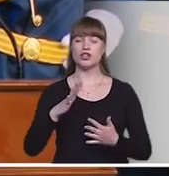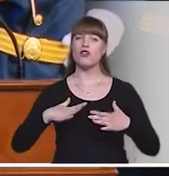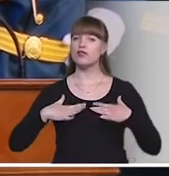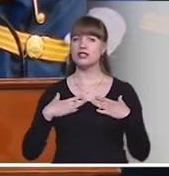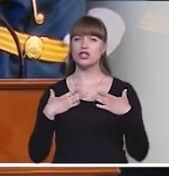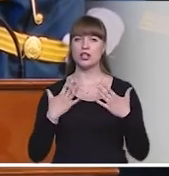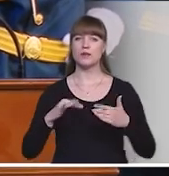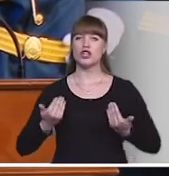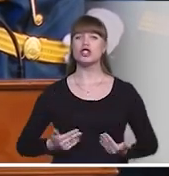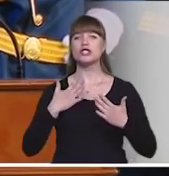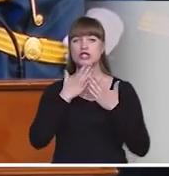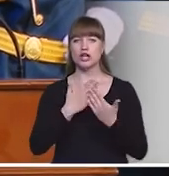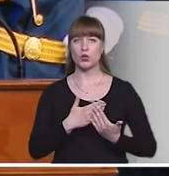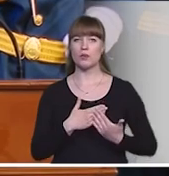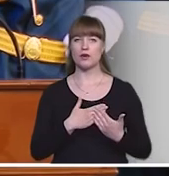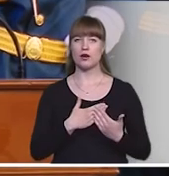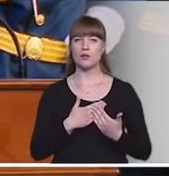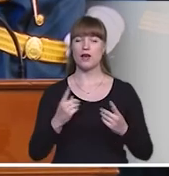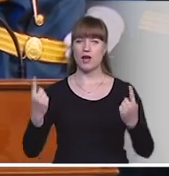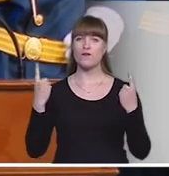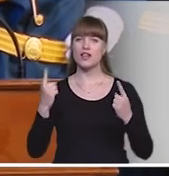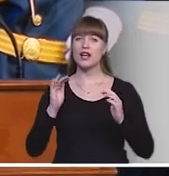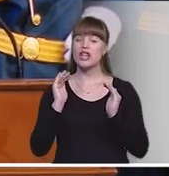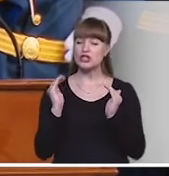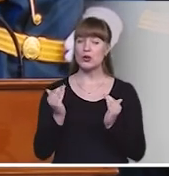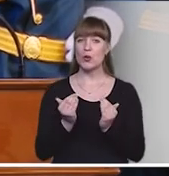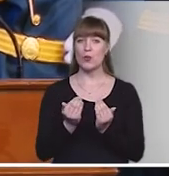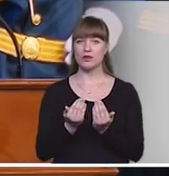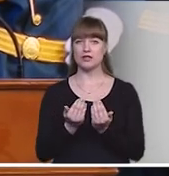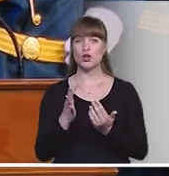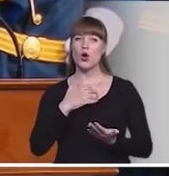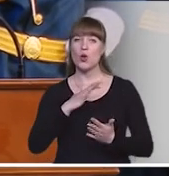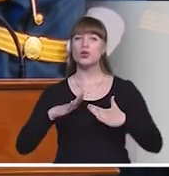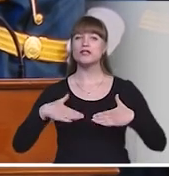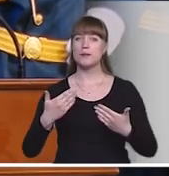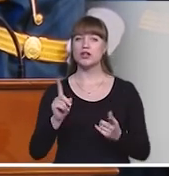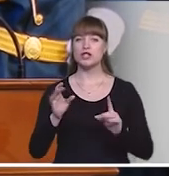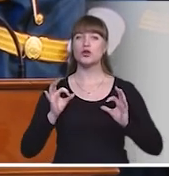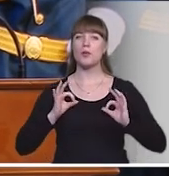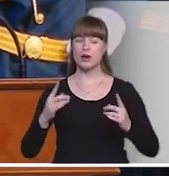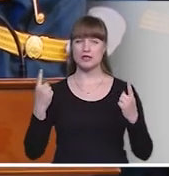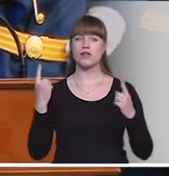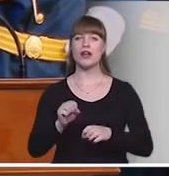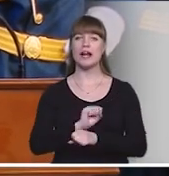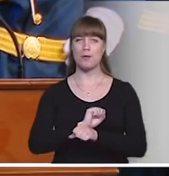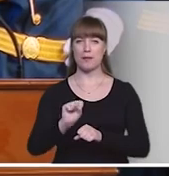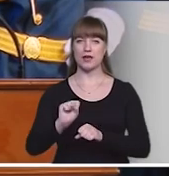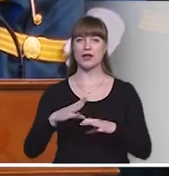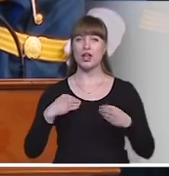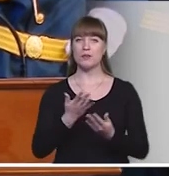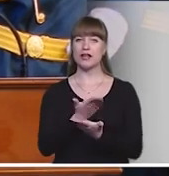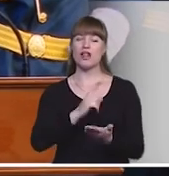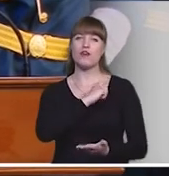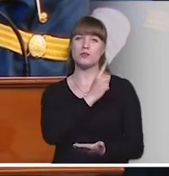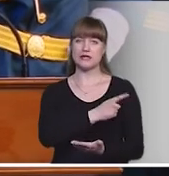оптимизмом, жизнелюбием, великой скромностью. Хочется пожелать, чтобы праздник Великой Победы придал